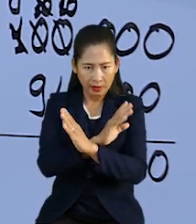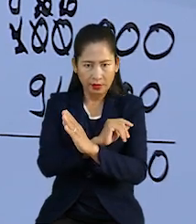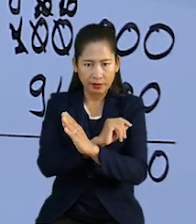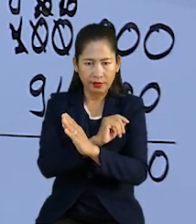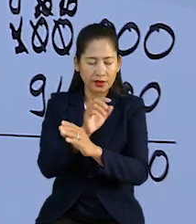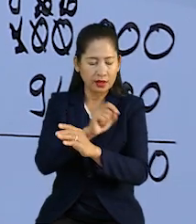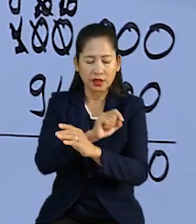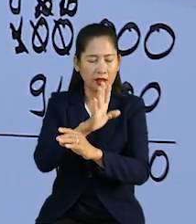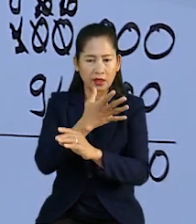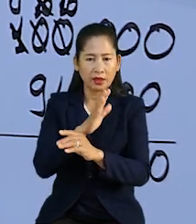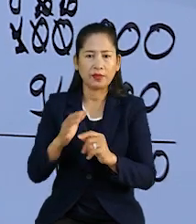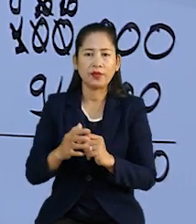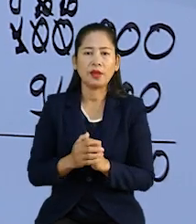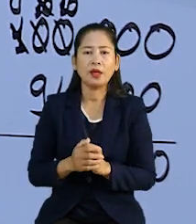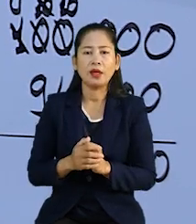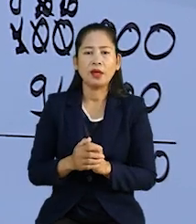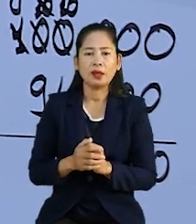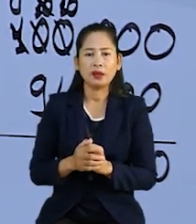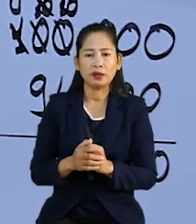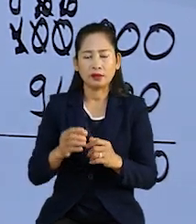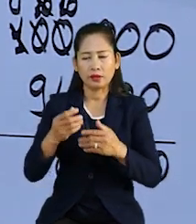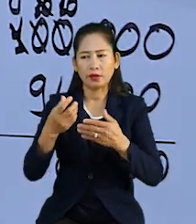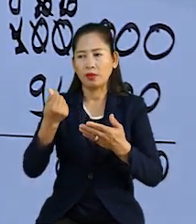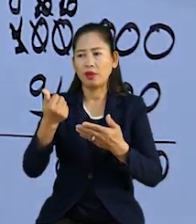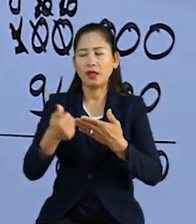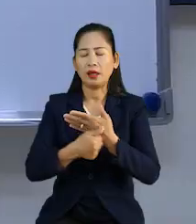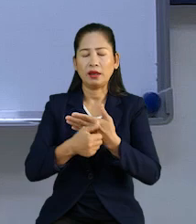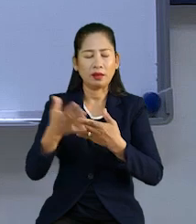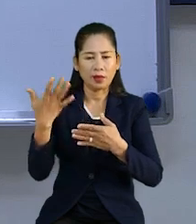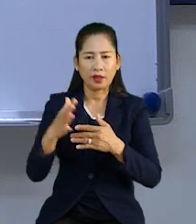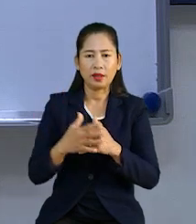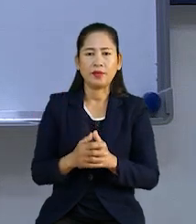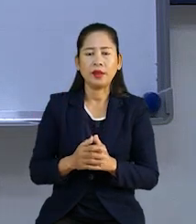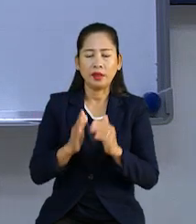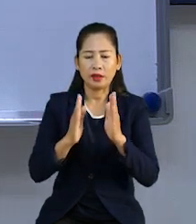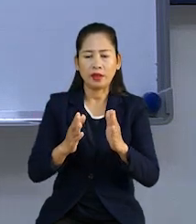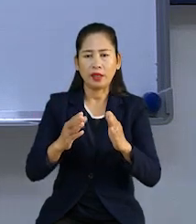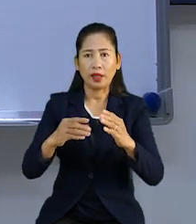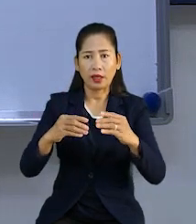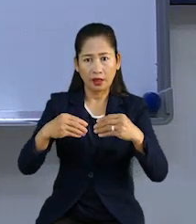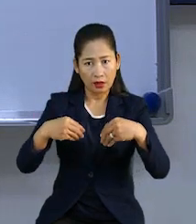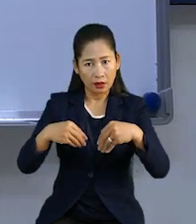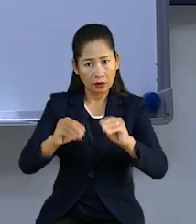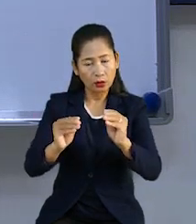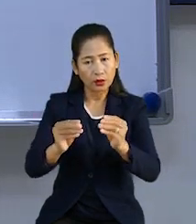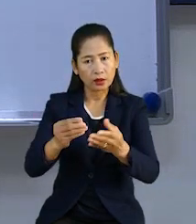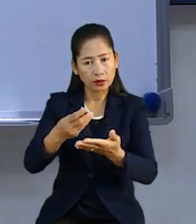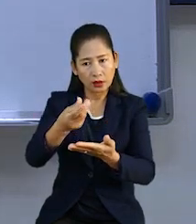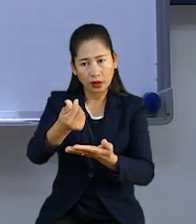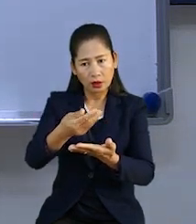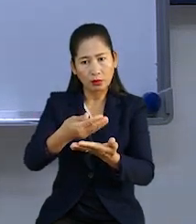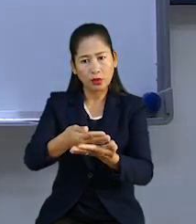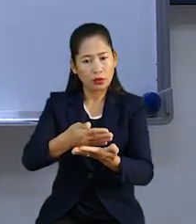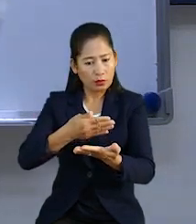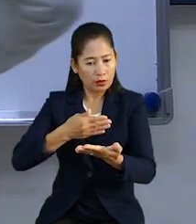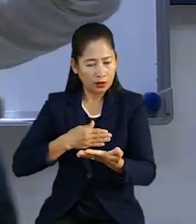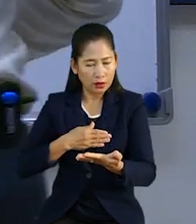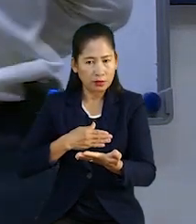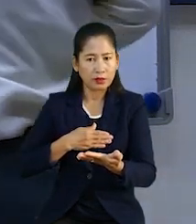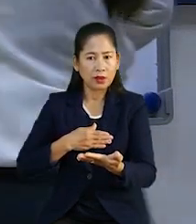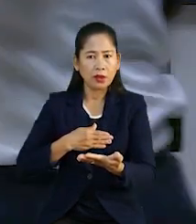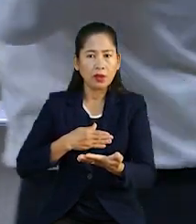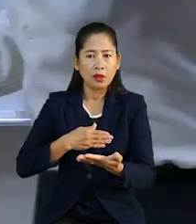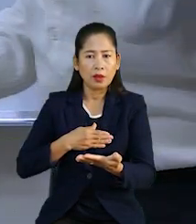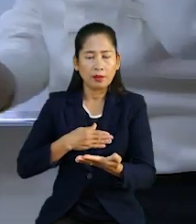ai nâng bạch cho xế bàn ná, đời sao ta bị ọt đầm lại tỉ. Chẳng, nẹ lụ trơ áp ai dưỡng nơi thay tình. Bà tè